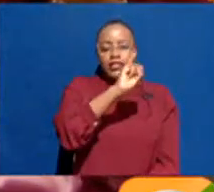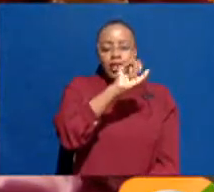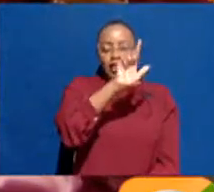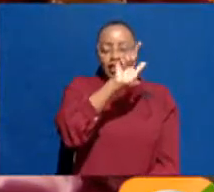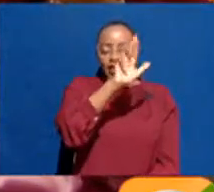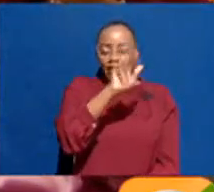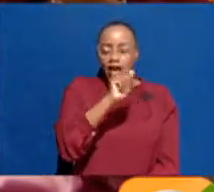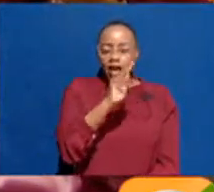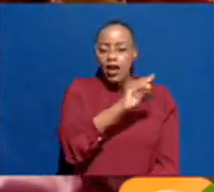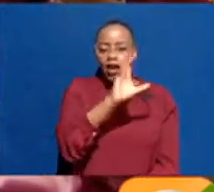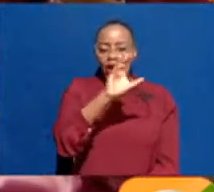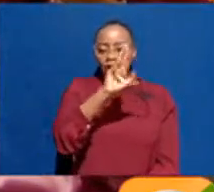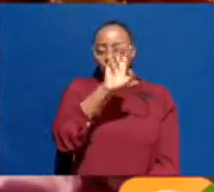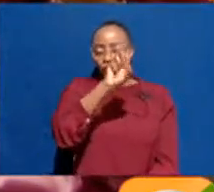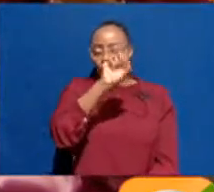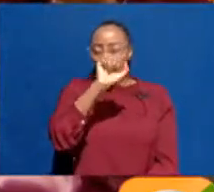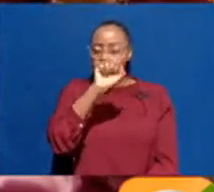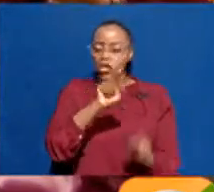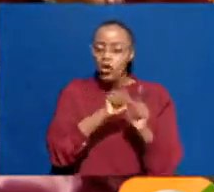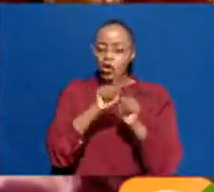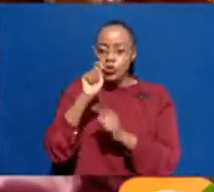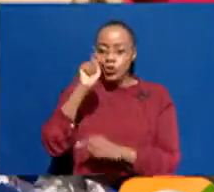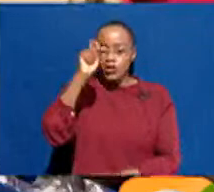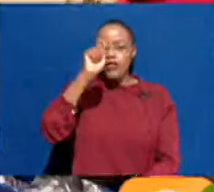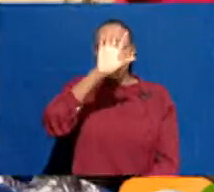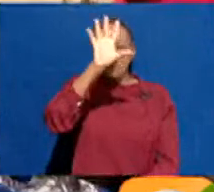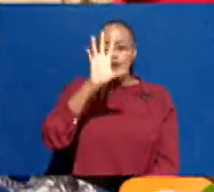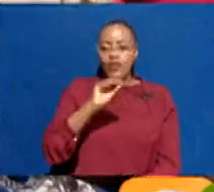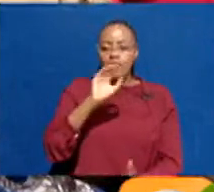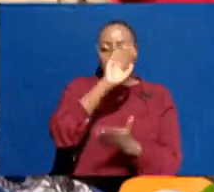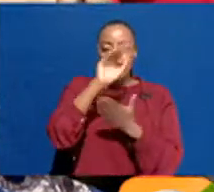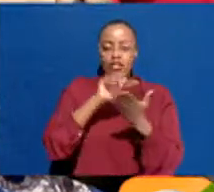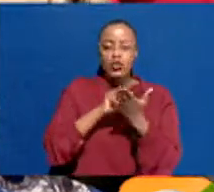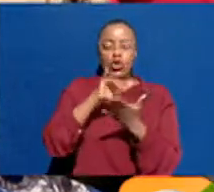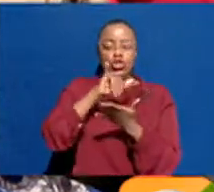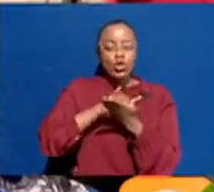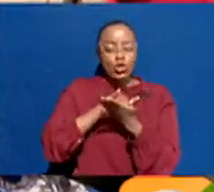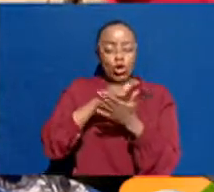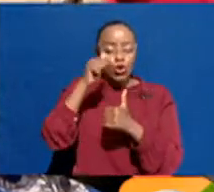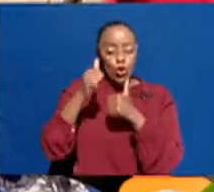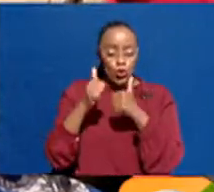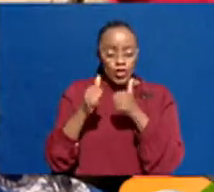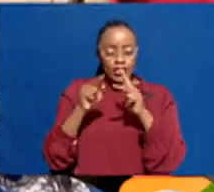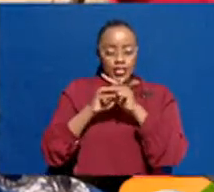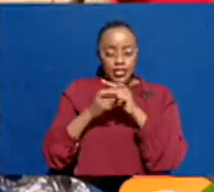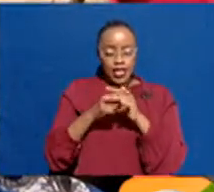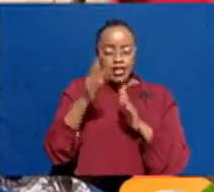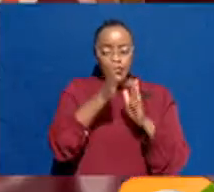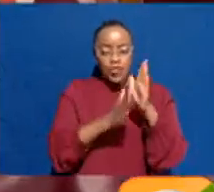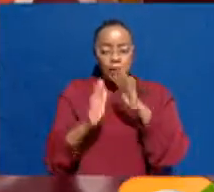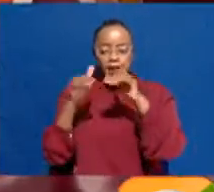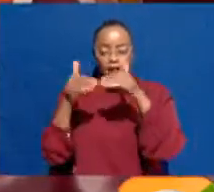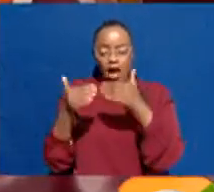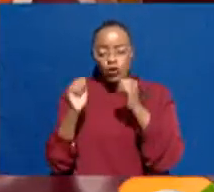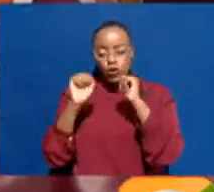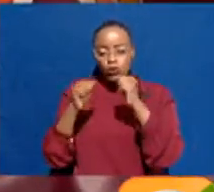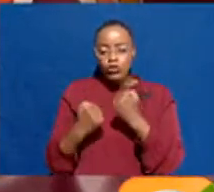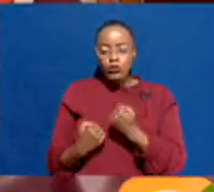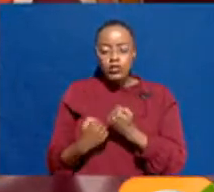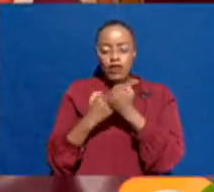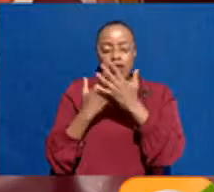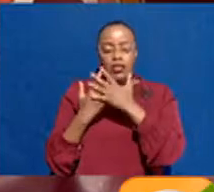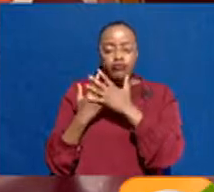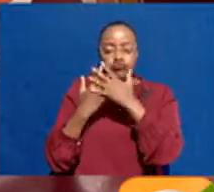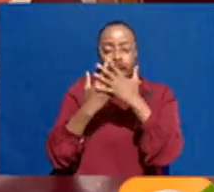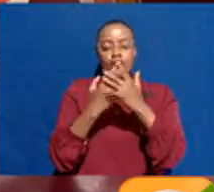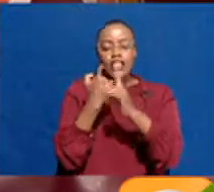Mugo alikuwa mwanzilishi na rais wa Jumuiya ya Afrika ya Central New York ambapo alianzisha mpango wa kusaidia wafungwa